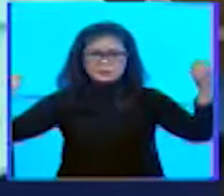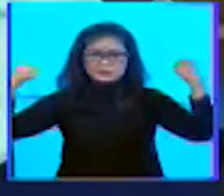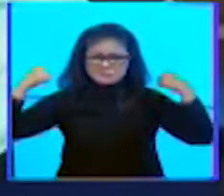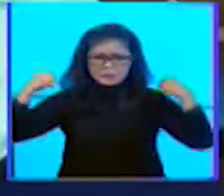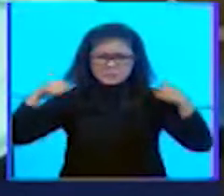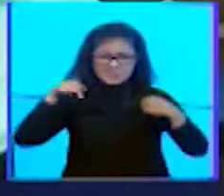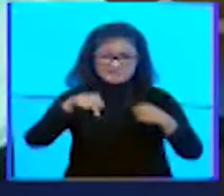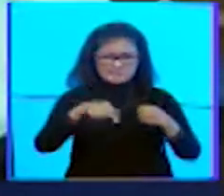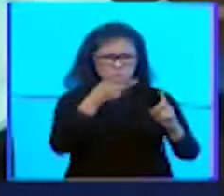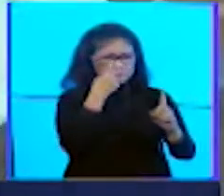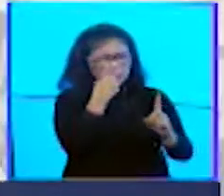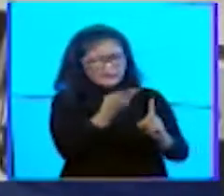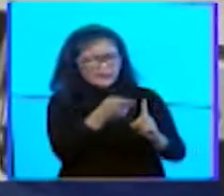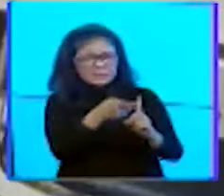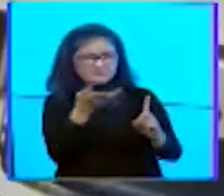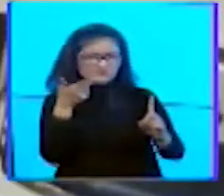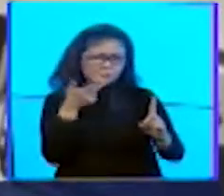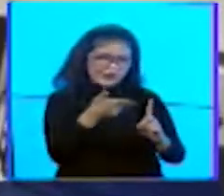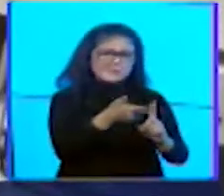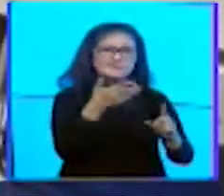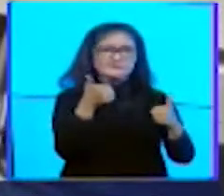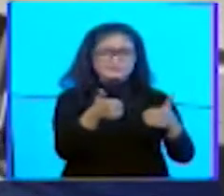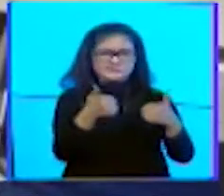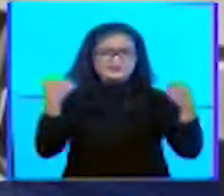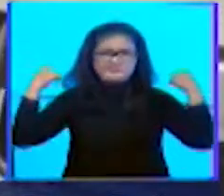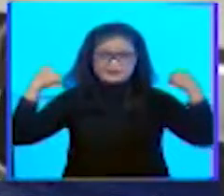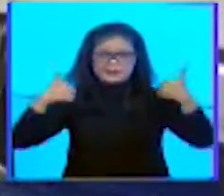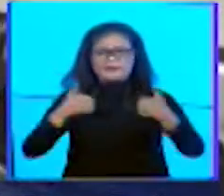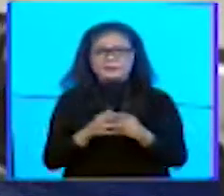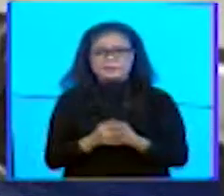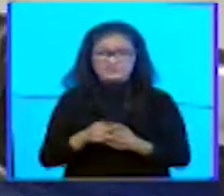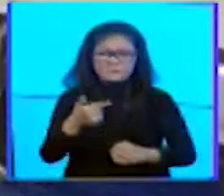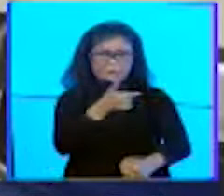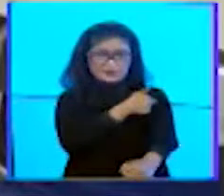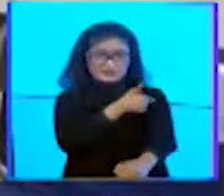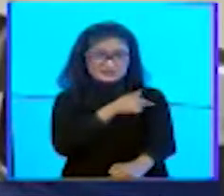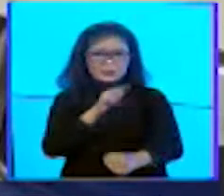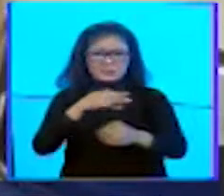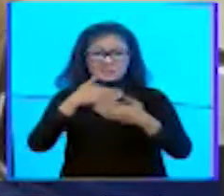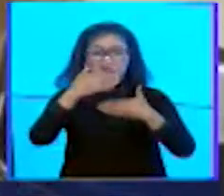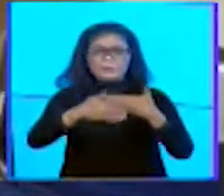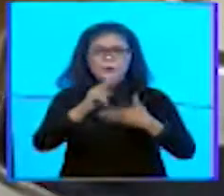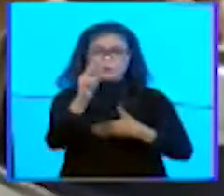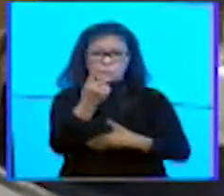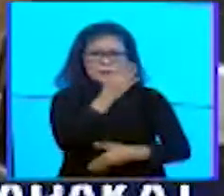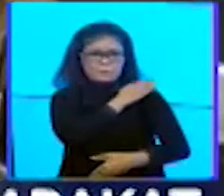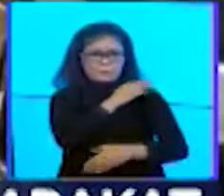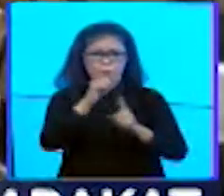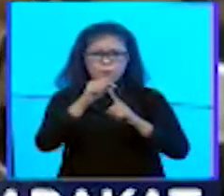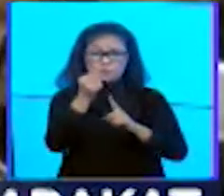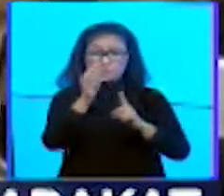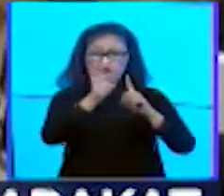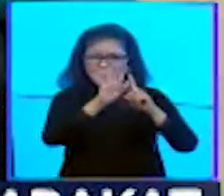juga sehat Dan harapannya tidak ada visi Hai vaksinasi dalam kedua di Kabupaten Purbalingga Jawa Tengah dilaksanakan serentak dengan